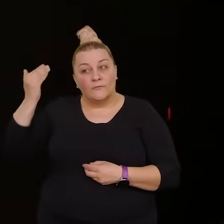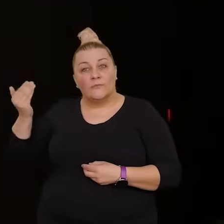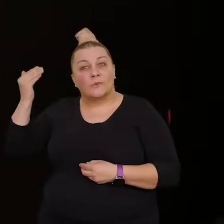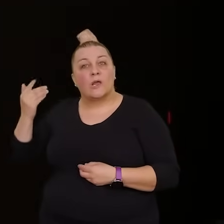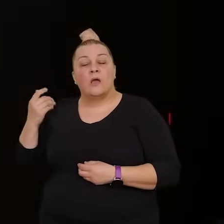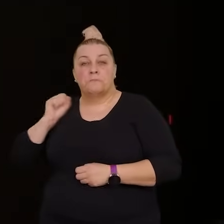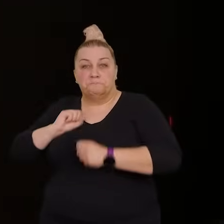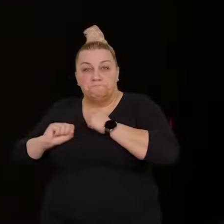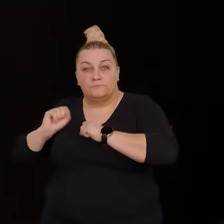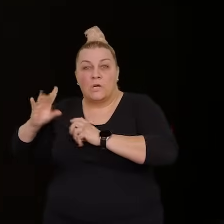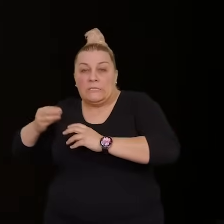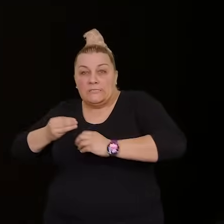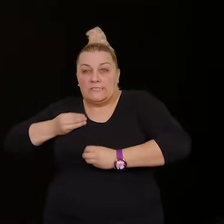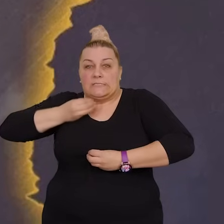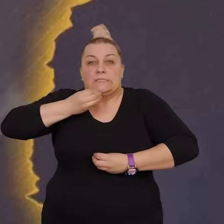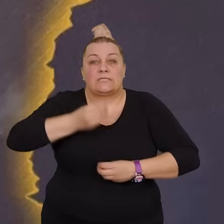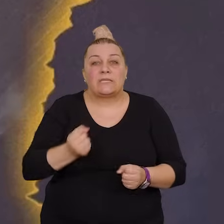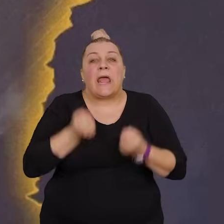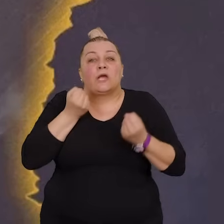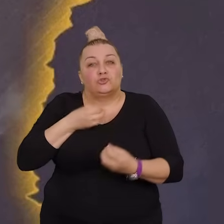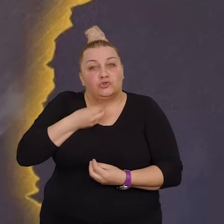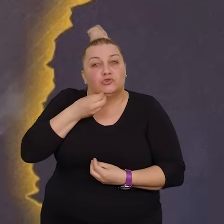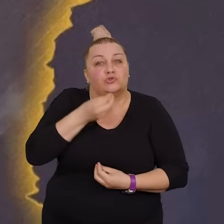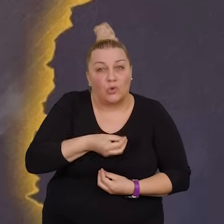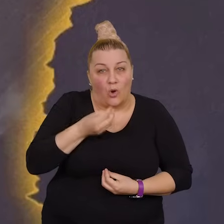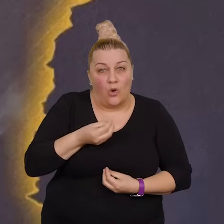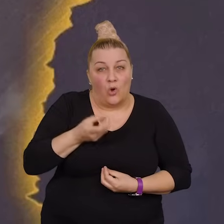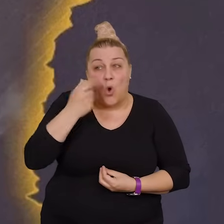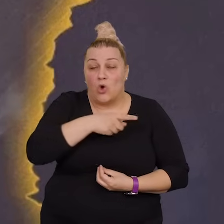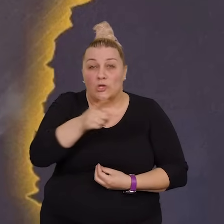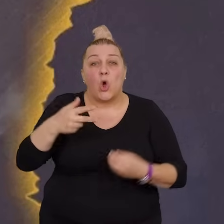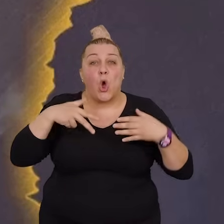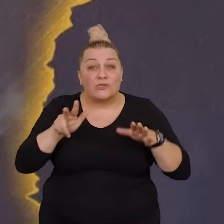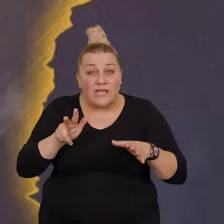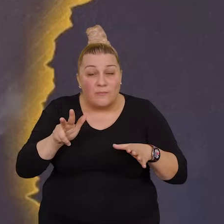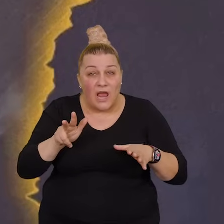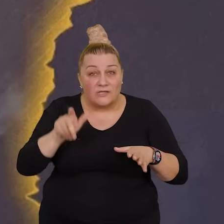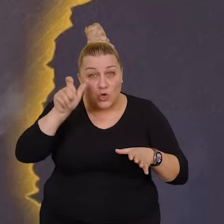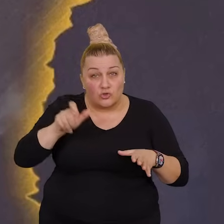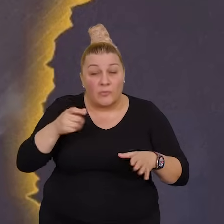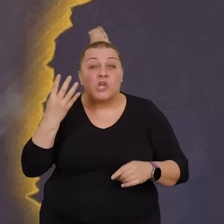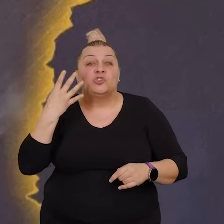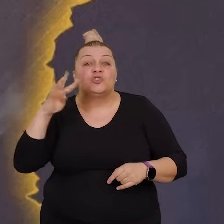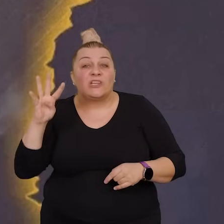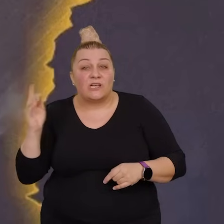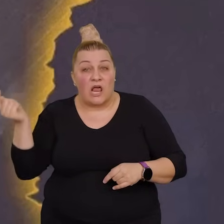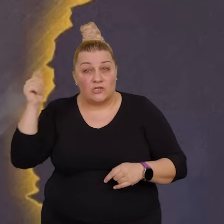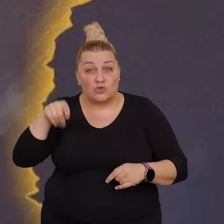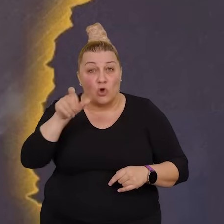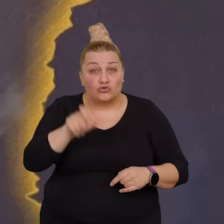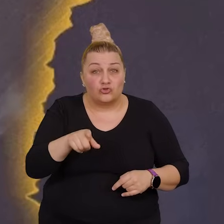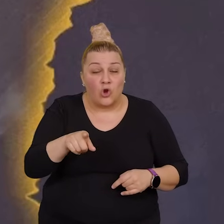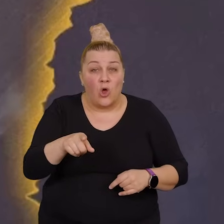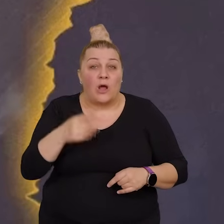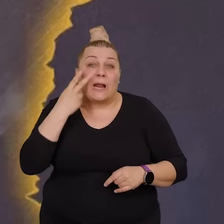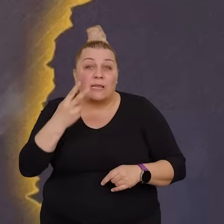znate, to je vrlo, vrlo teško. Sad kažem, od njih 18-14 je došlo na premijeru u Borovo naselje, njih 4 nije moglo doći. Zato